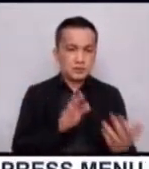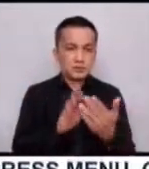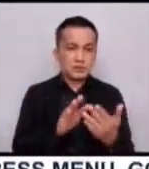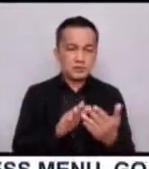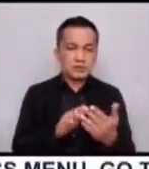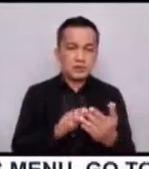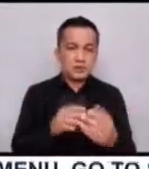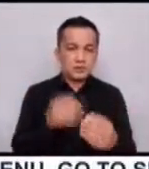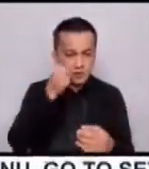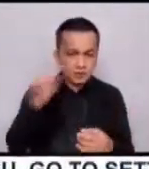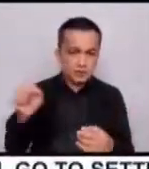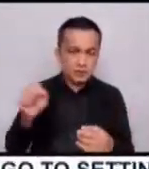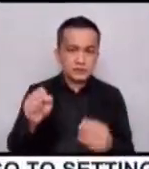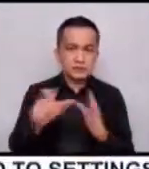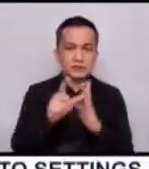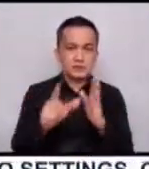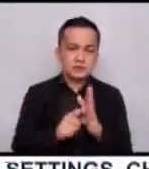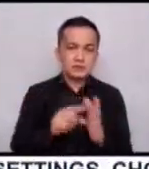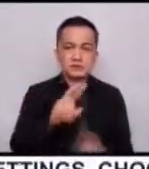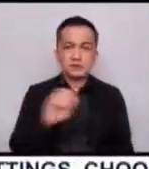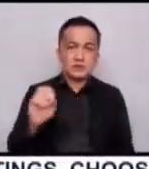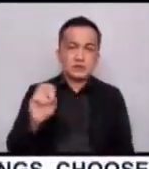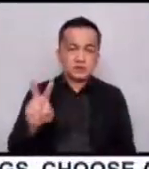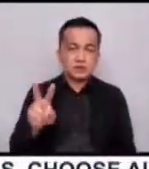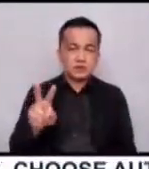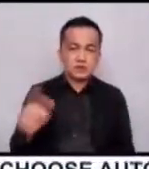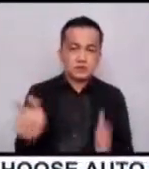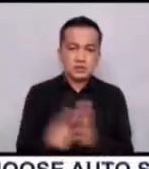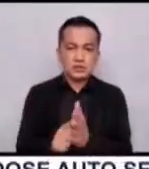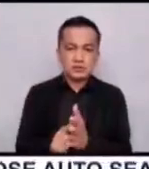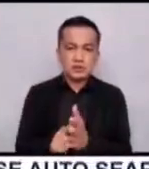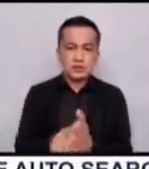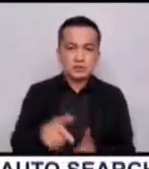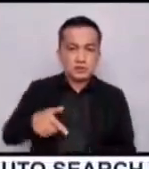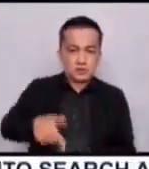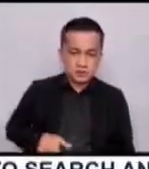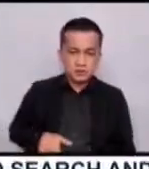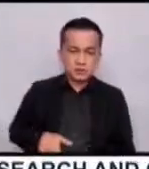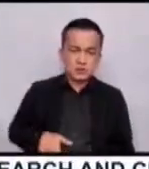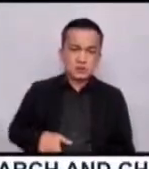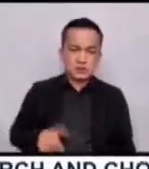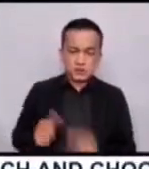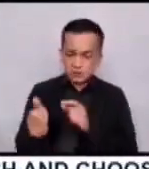Dangerous Drugs Act of 2002 at illegal possession of firearms and ammunition.